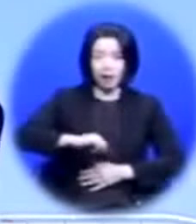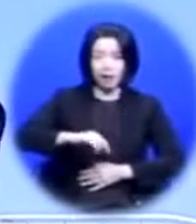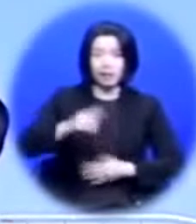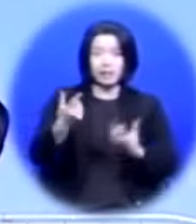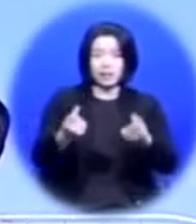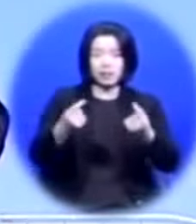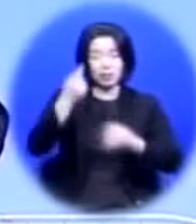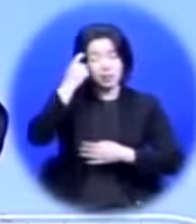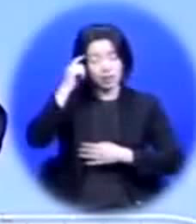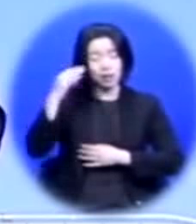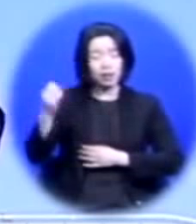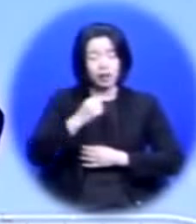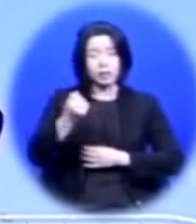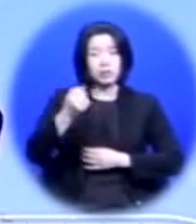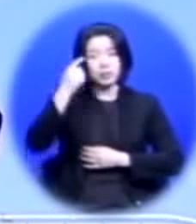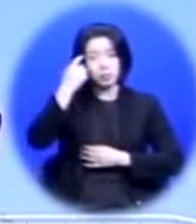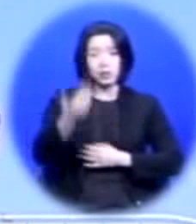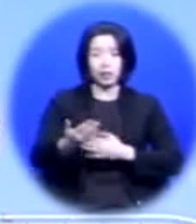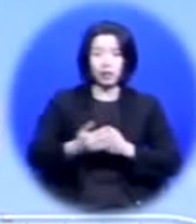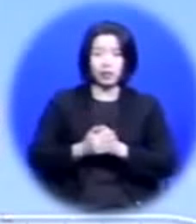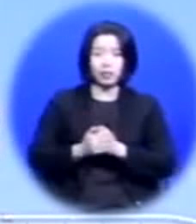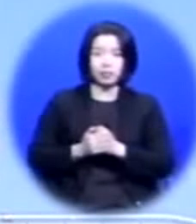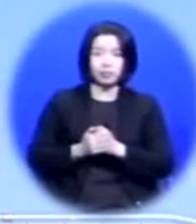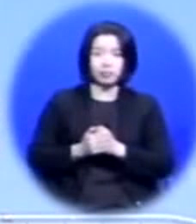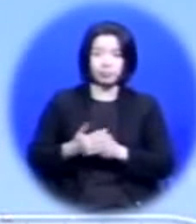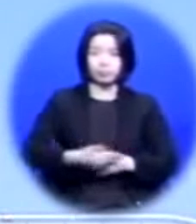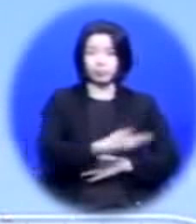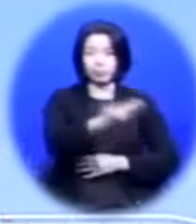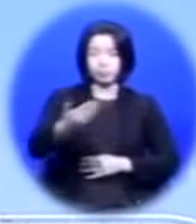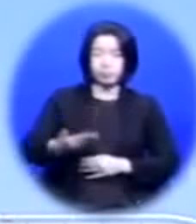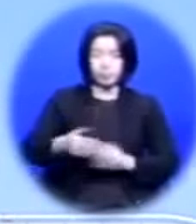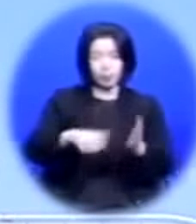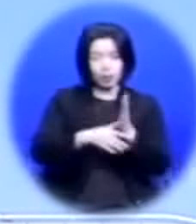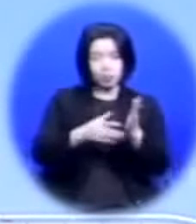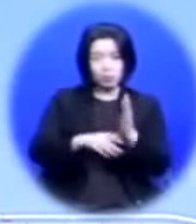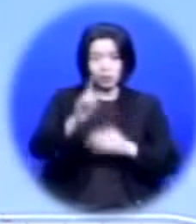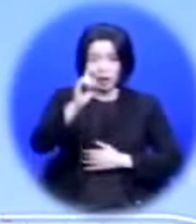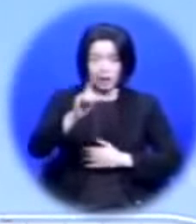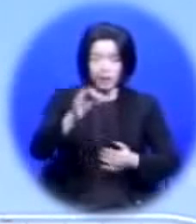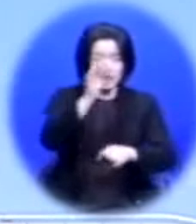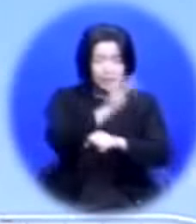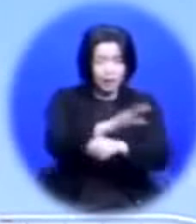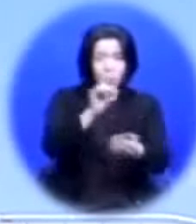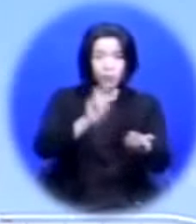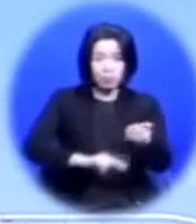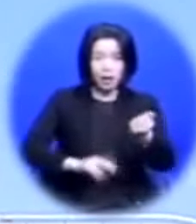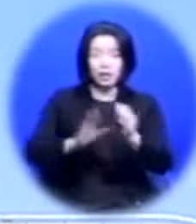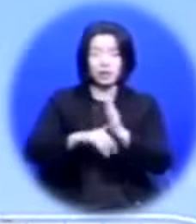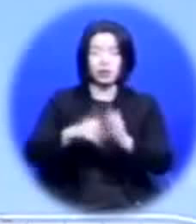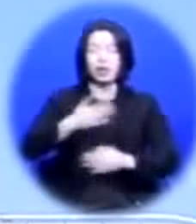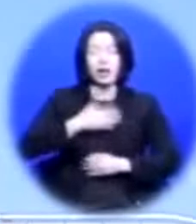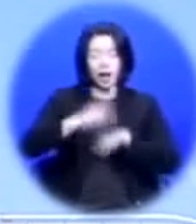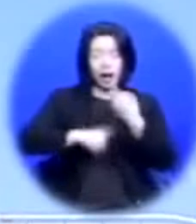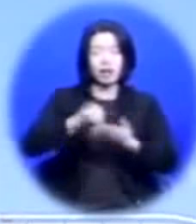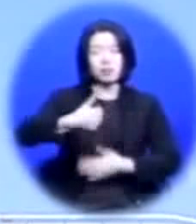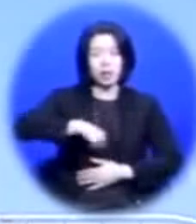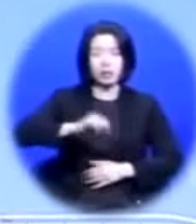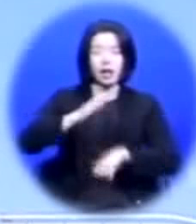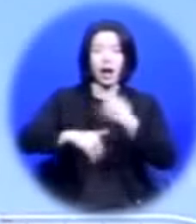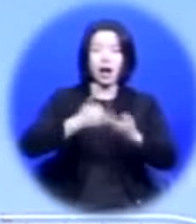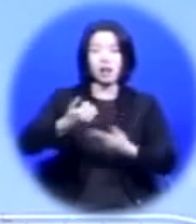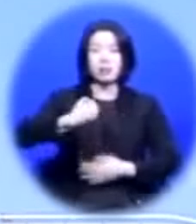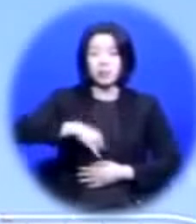생각해 보셨습니까 여러분 물건 하나 사고 팔 때도 나는 하나님의 아들이야 나는 하나님의